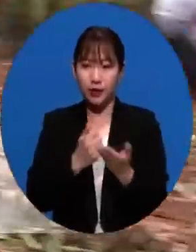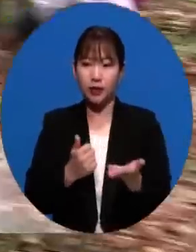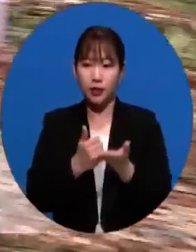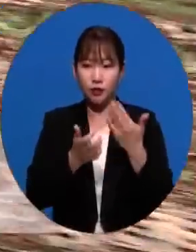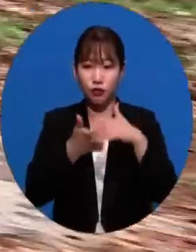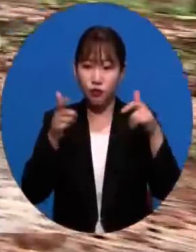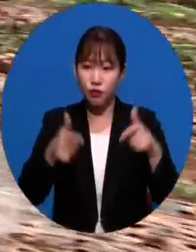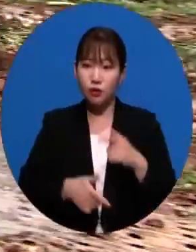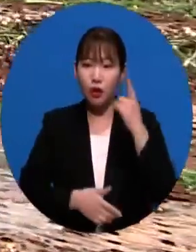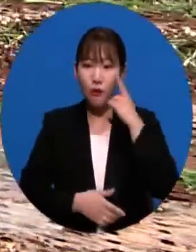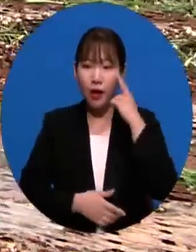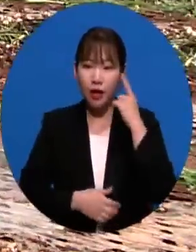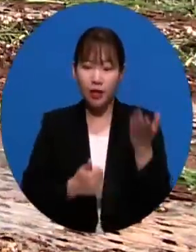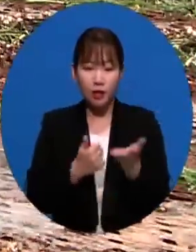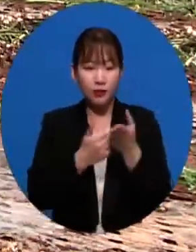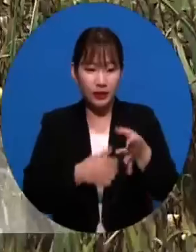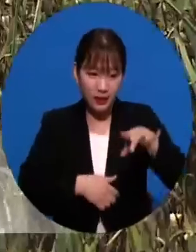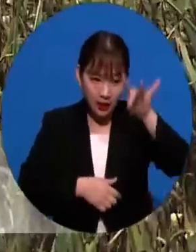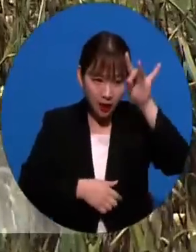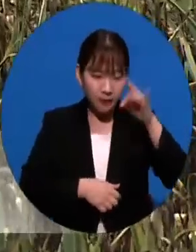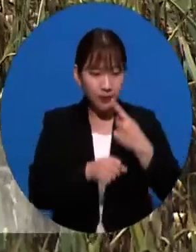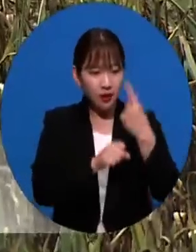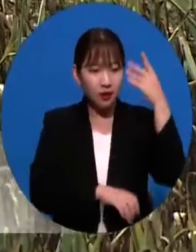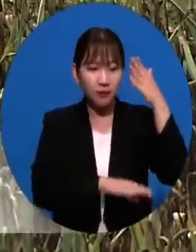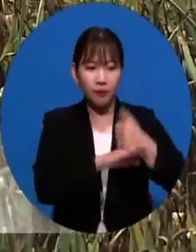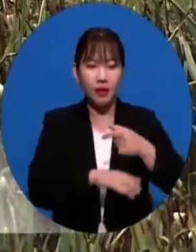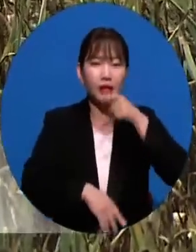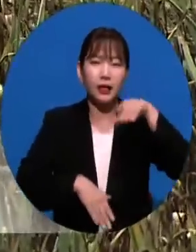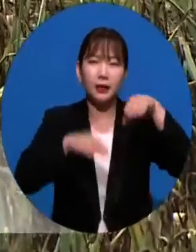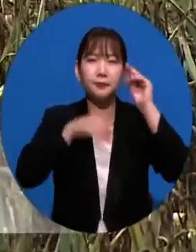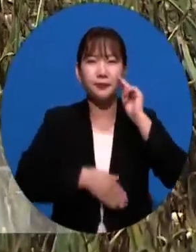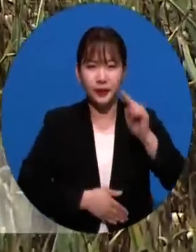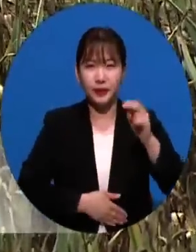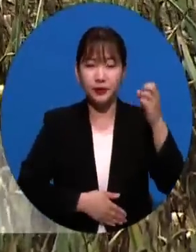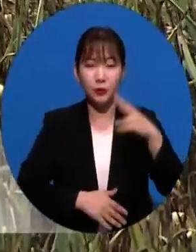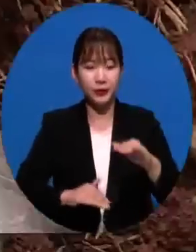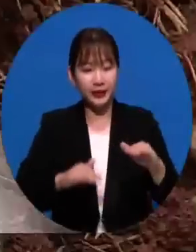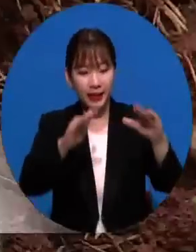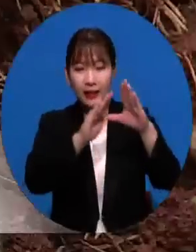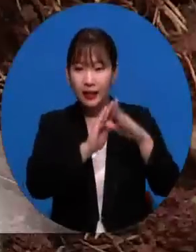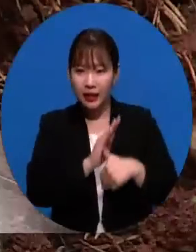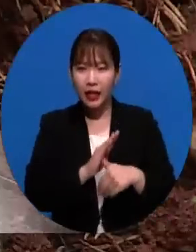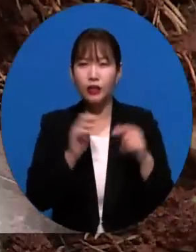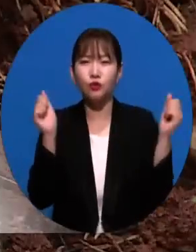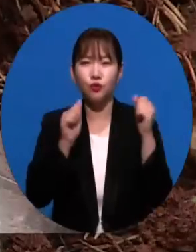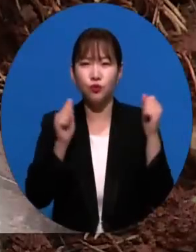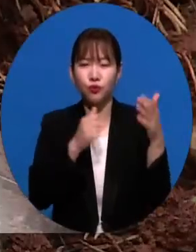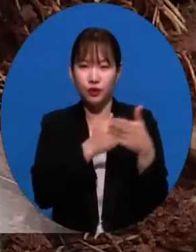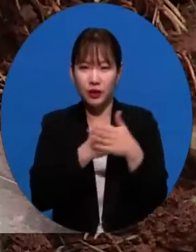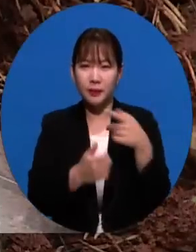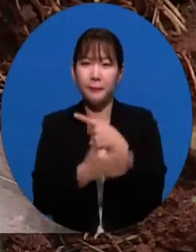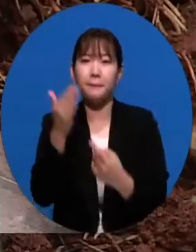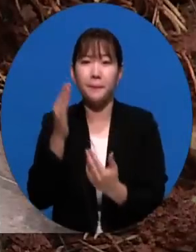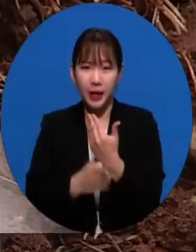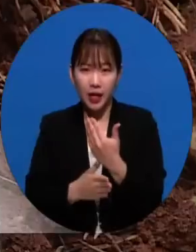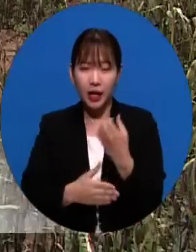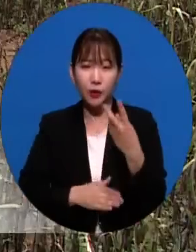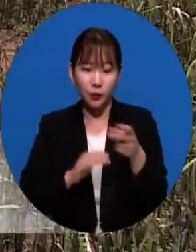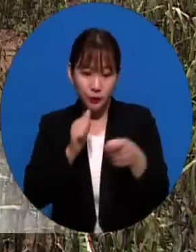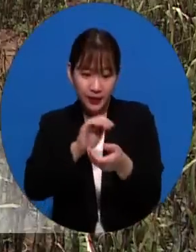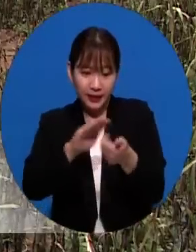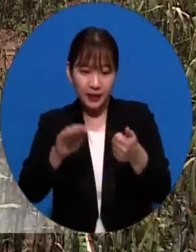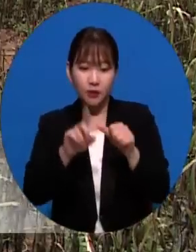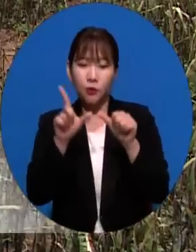생산량이 감소한 것은 재배 초기인 지난해 연말 가뭄이 심했고 성장기에는 한파로 동해를 입은 데다 수학